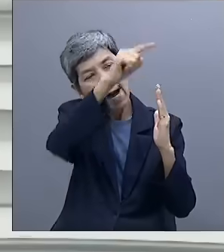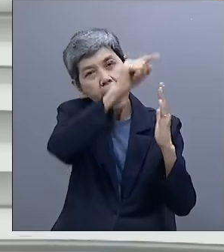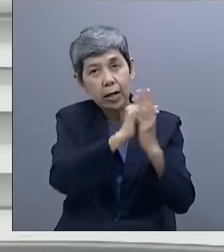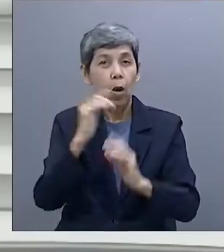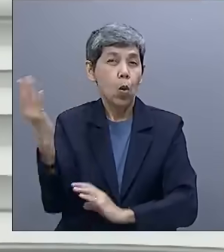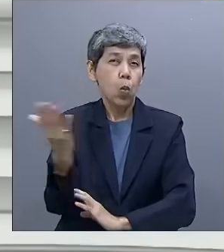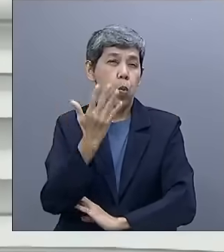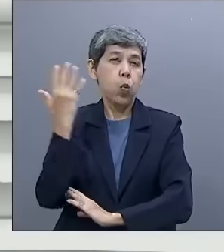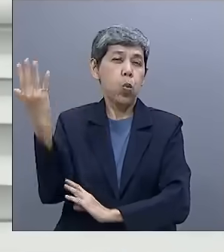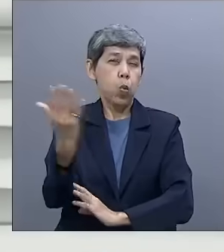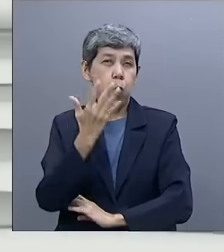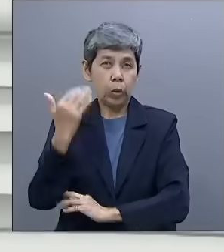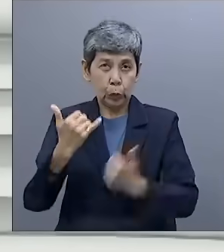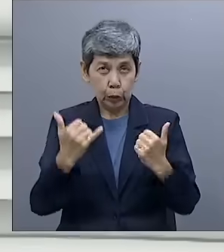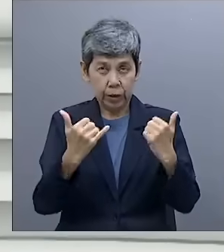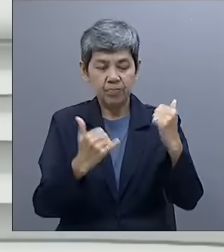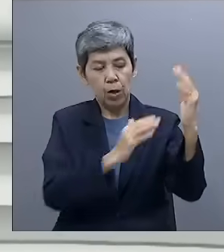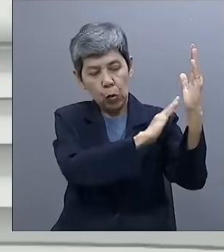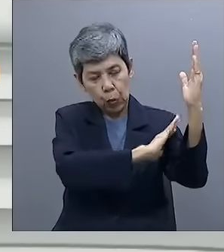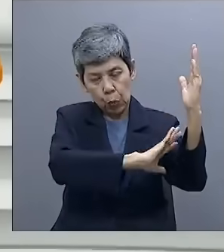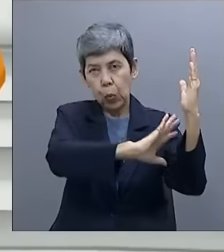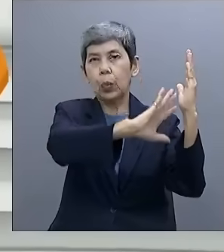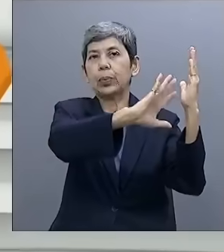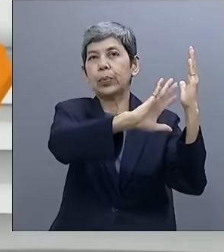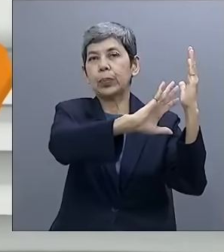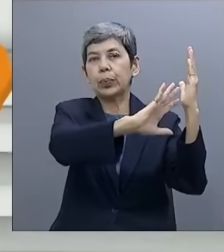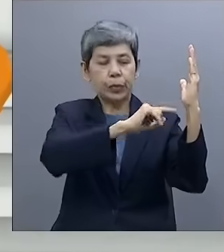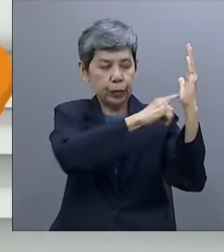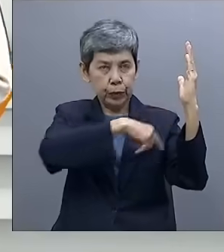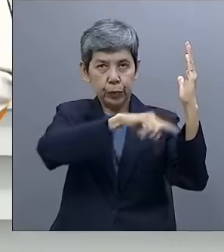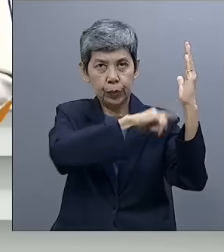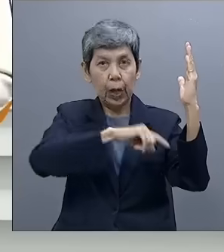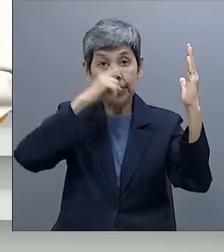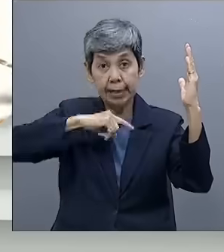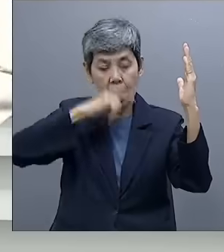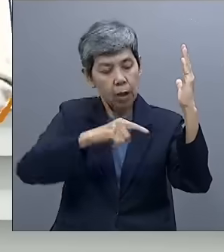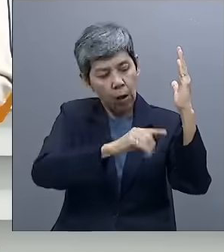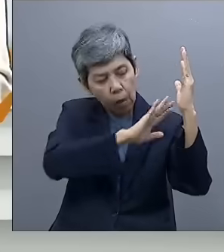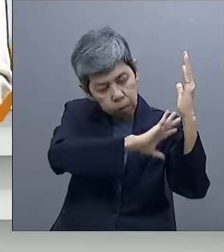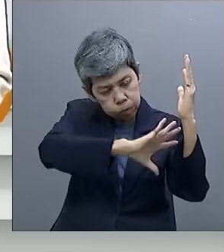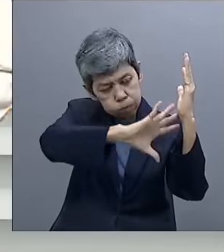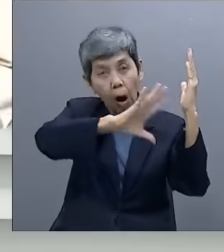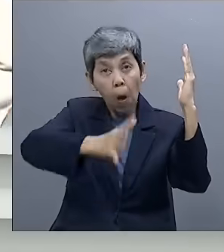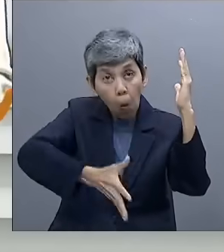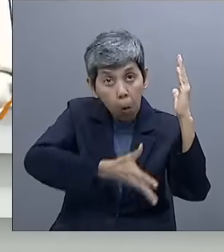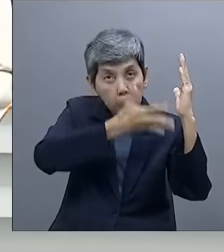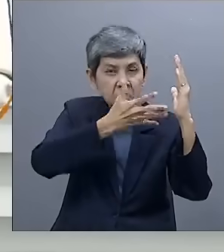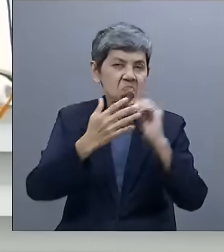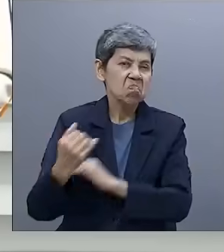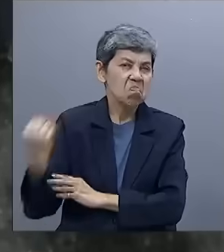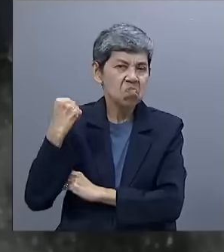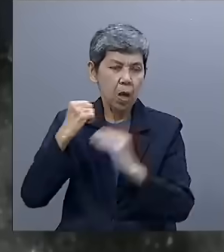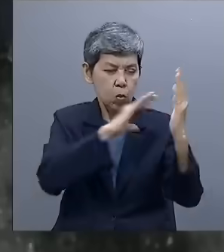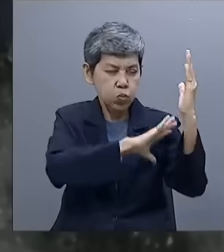ลมมรสุมตอนตกเฉียงใต้วันนี้นะคะที่พัดเข้ามาปกคลุมบริเวณทะเลอันดามันประเทศไทยและอ่าวไทยก็มีกระแสลมที่ค่อนข้างจะ